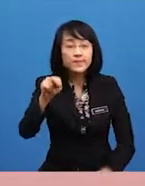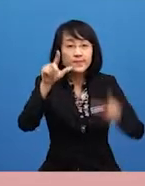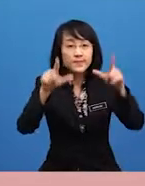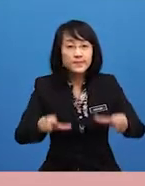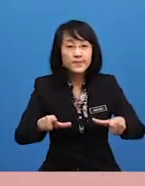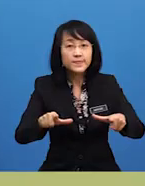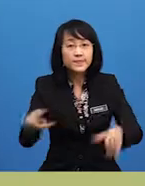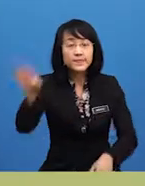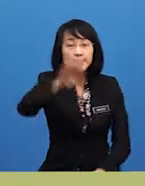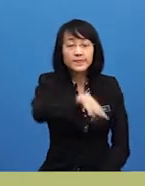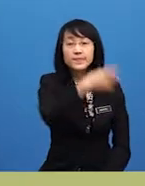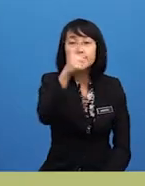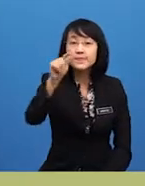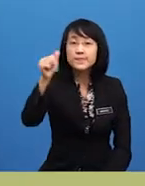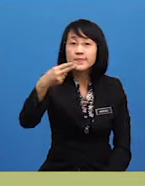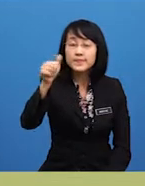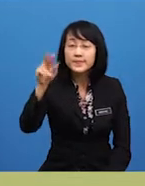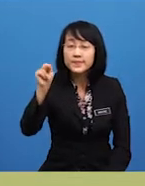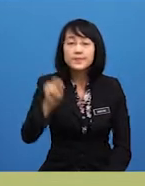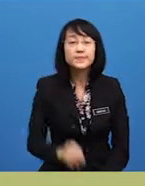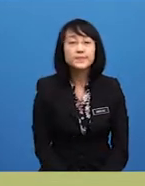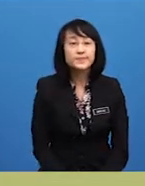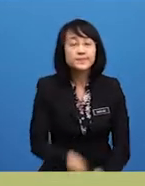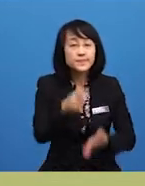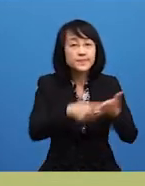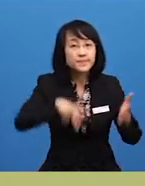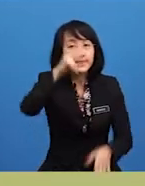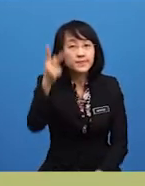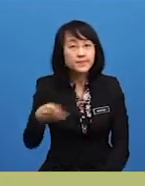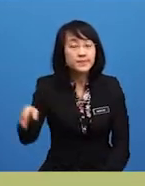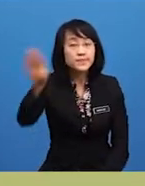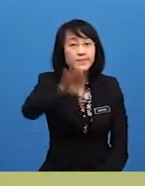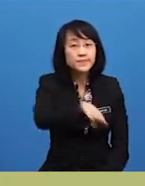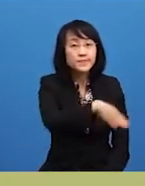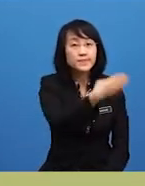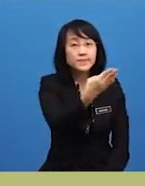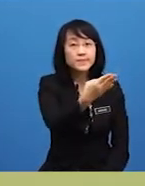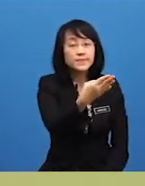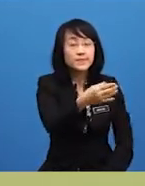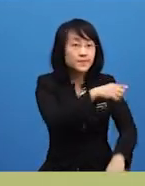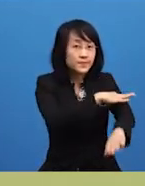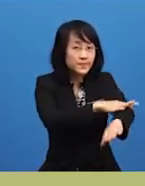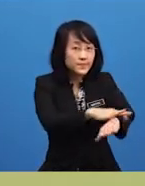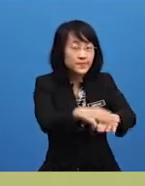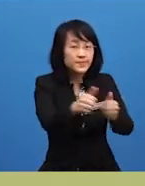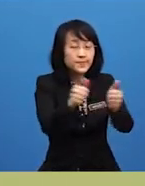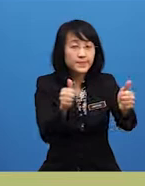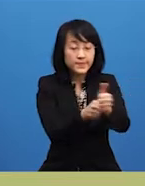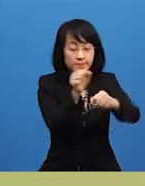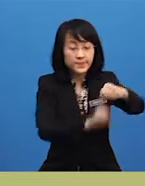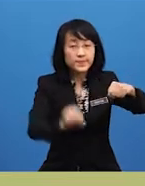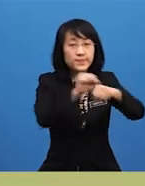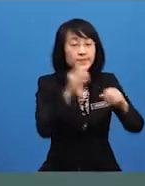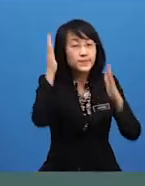Tahan. Murid-murid, apakah banjaran yang merupakan tulang belakang semenanjung Malaysia?